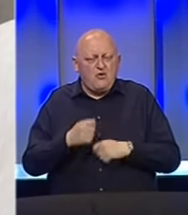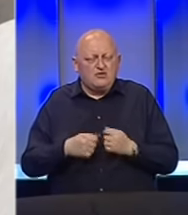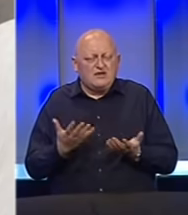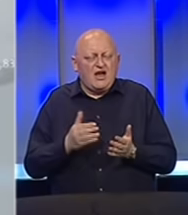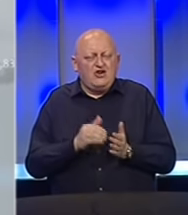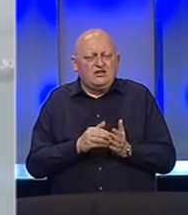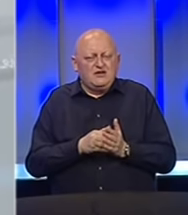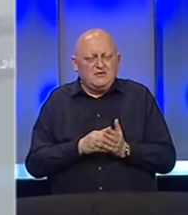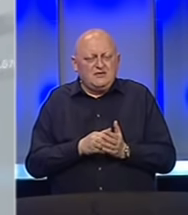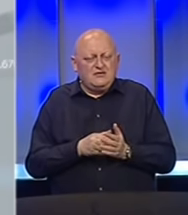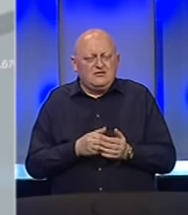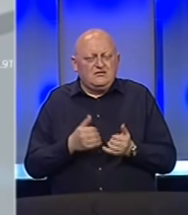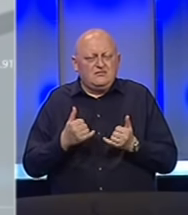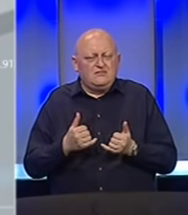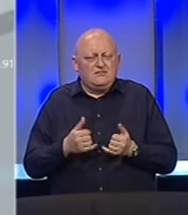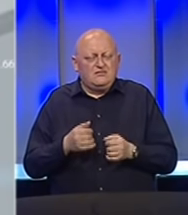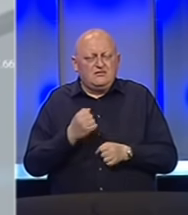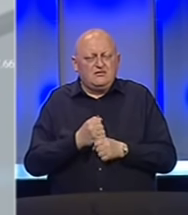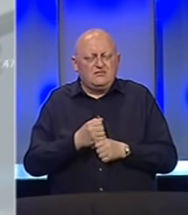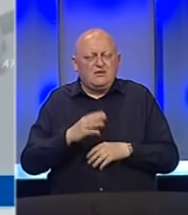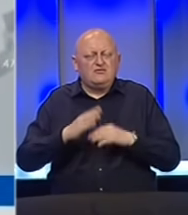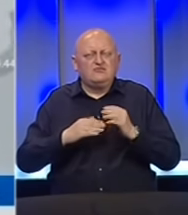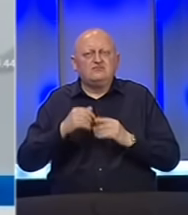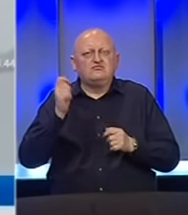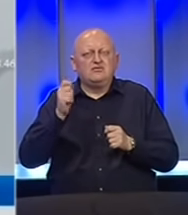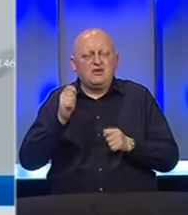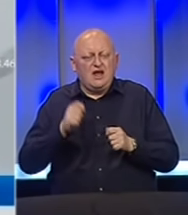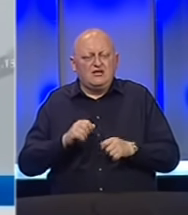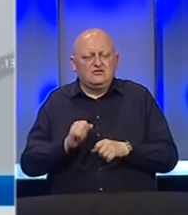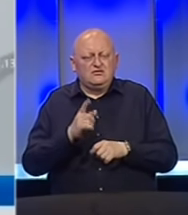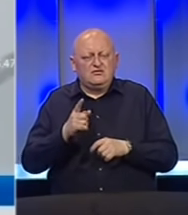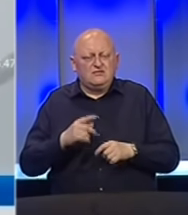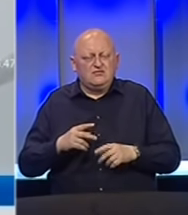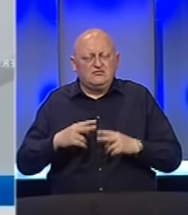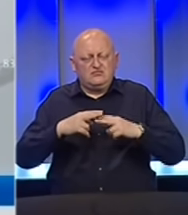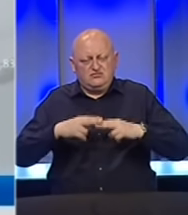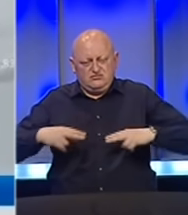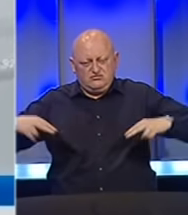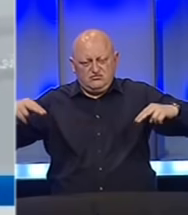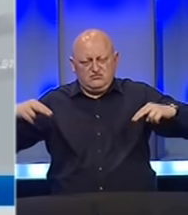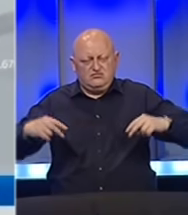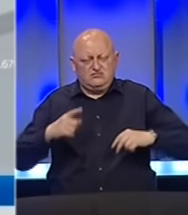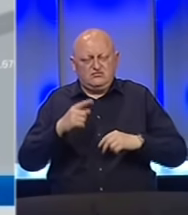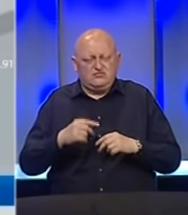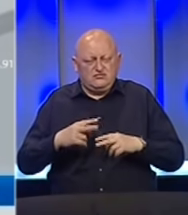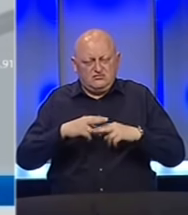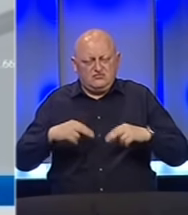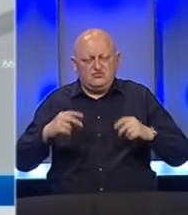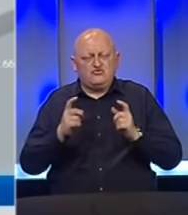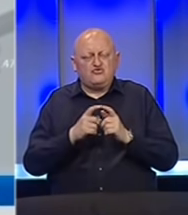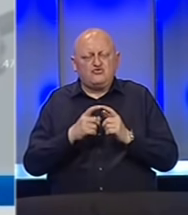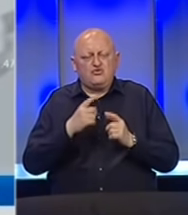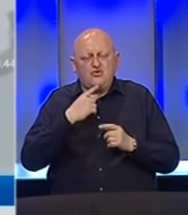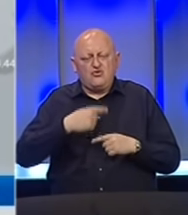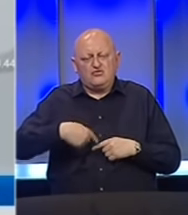kako treba. Mi sad izvodimo radove na ovom dalekovodu, 220 kilovoltnom dalekovodu